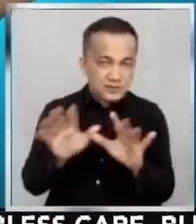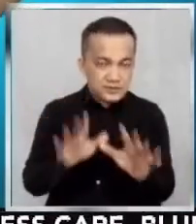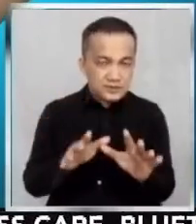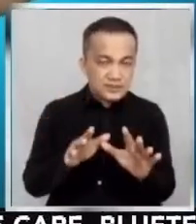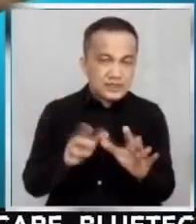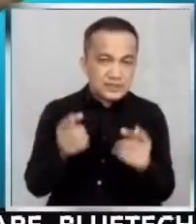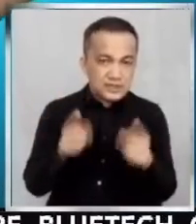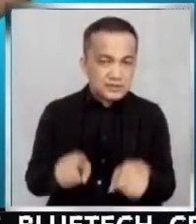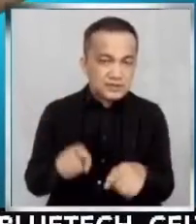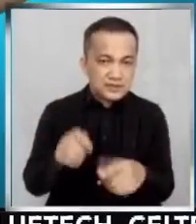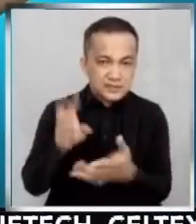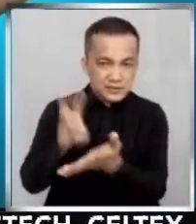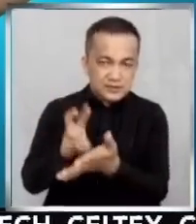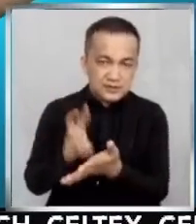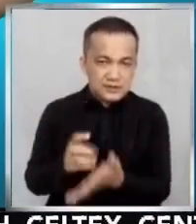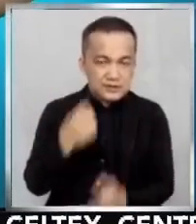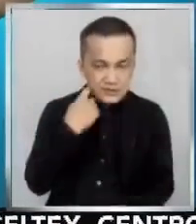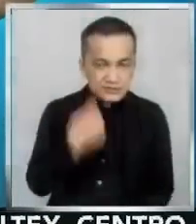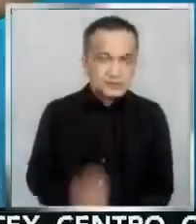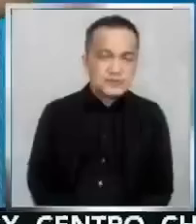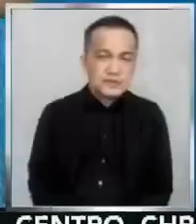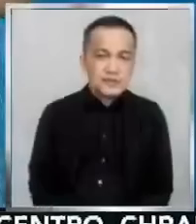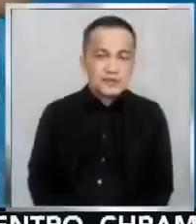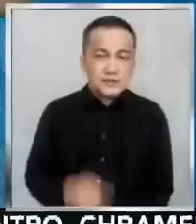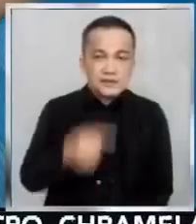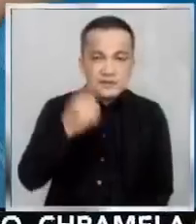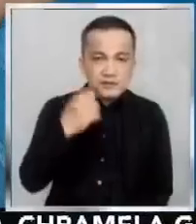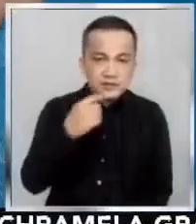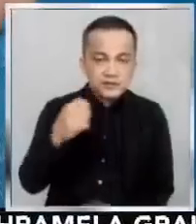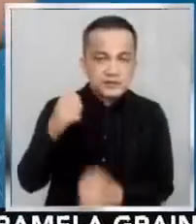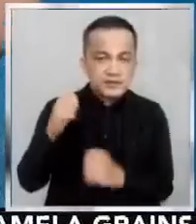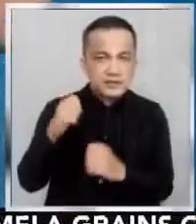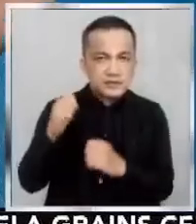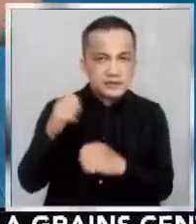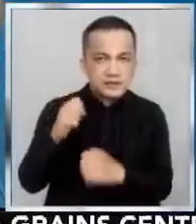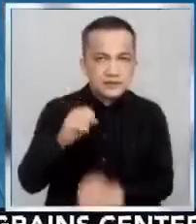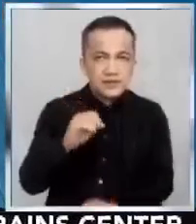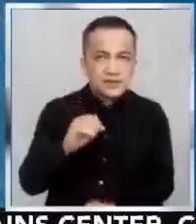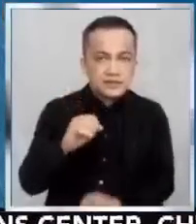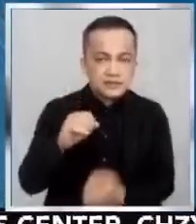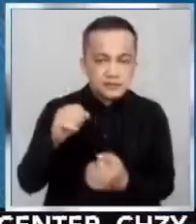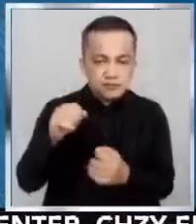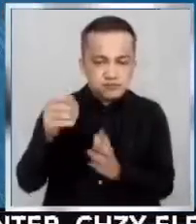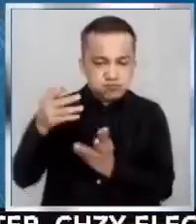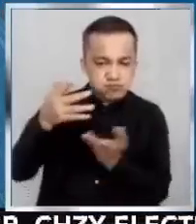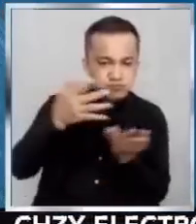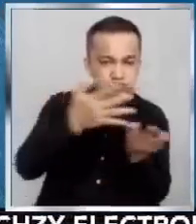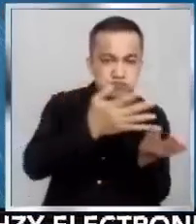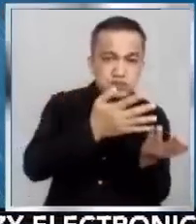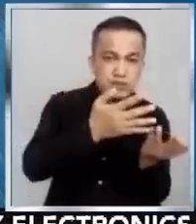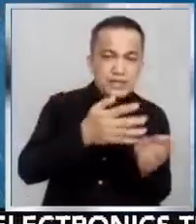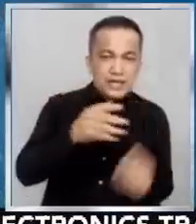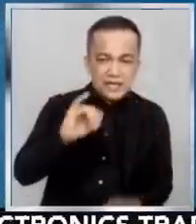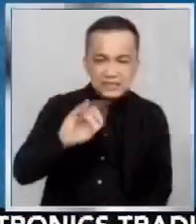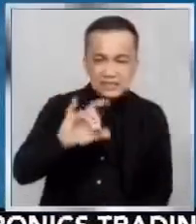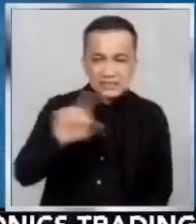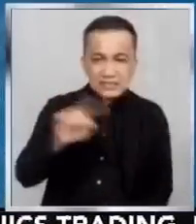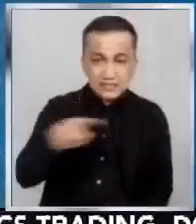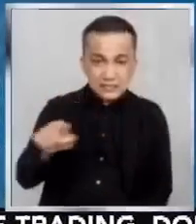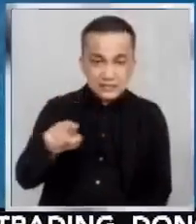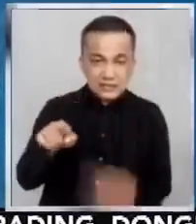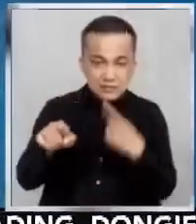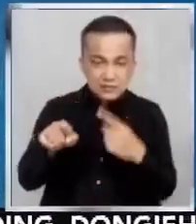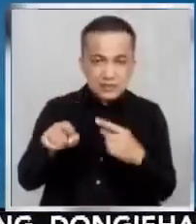ilang lugar kanina. Dahil pa rin yan sa inaasahang pag-iral ng Intertropical Convergence Zone o yung ITCZ na makakaapekto pa